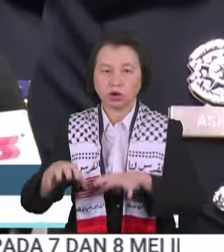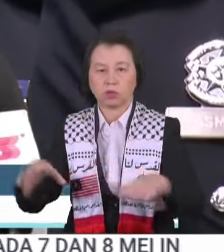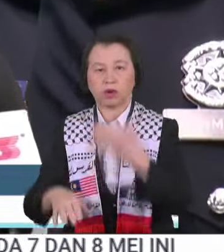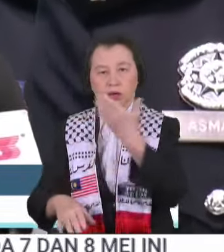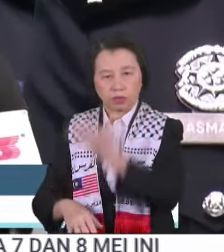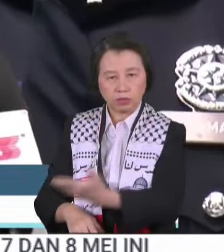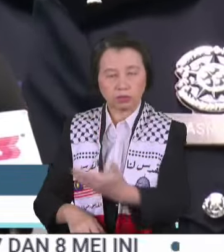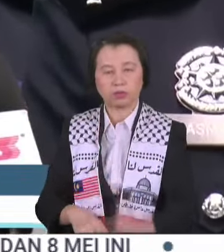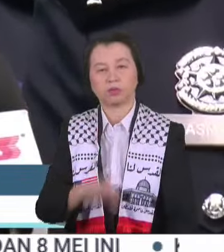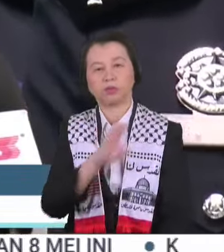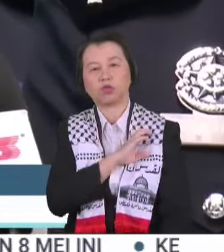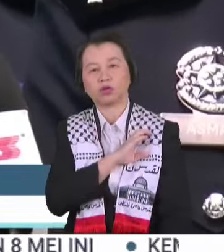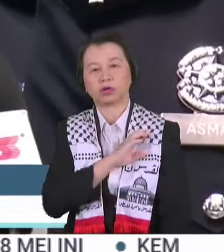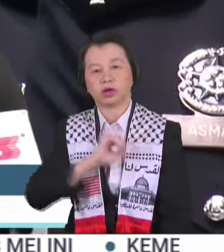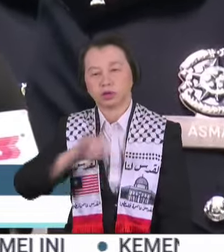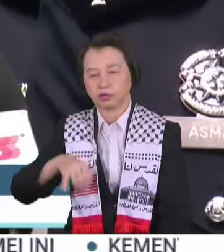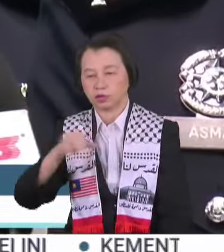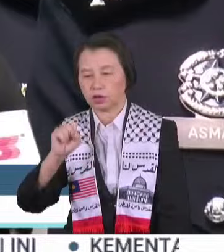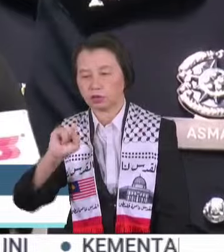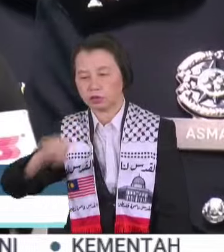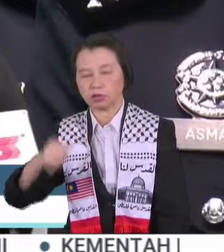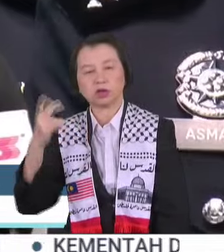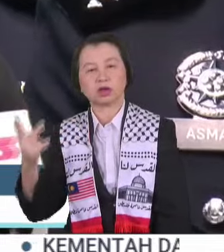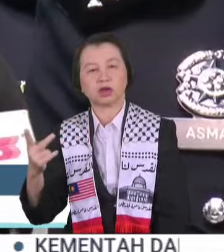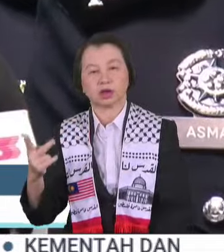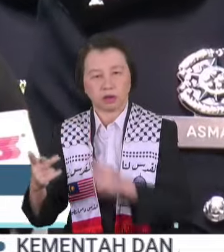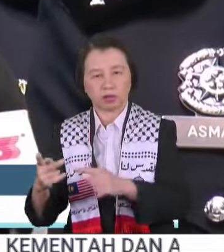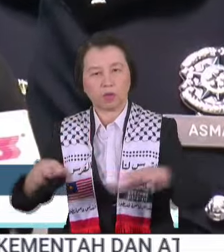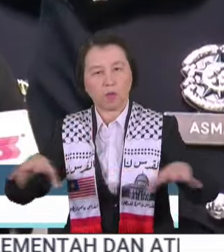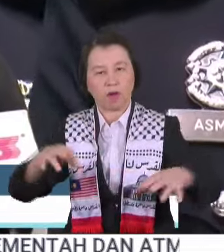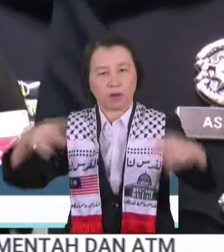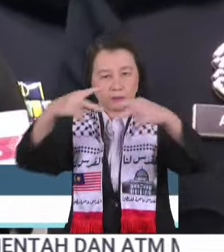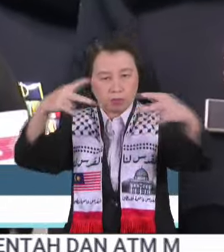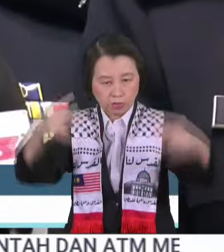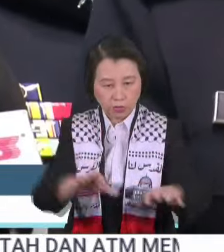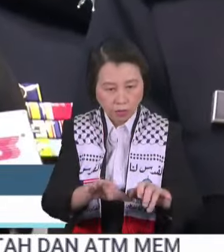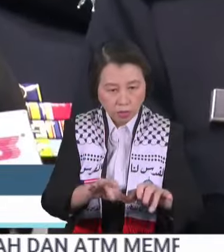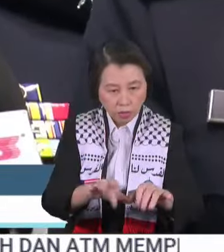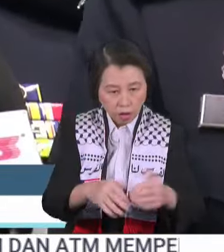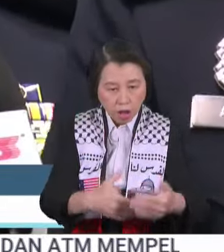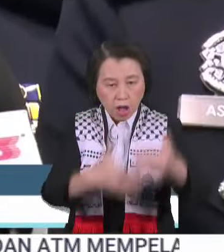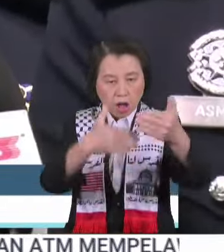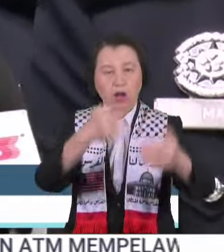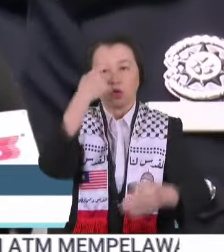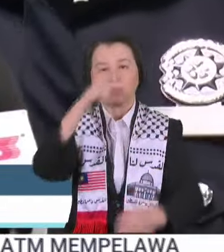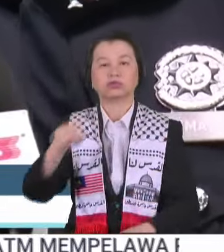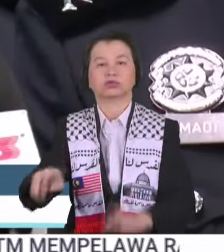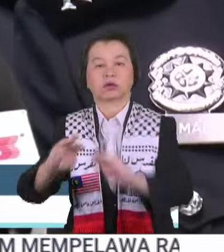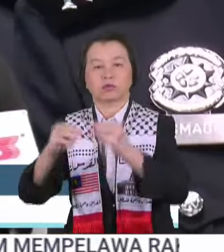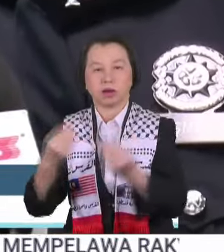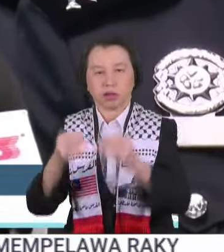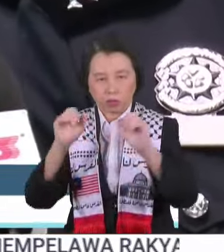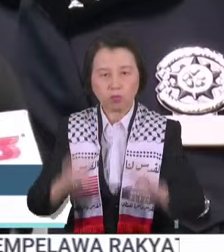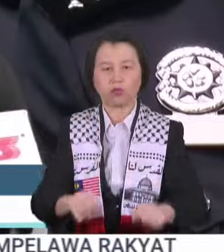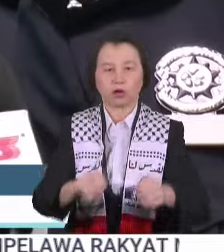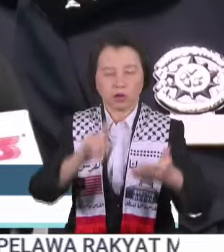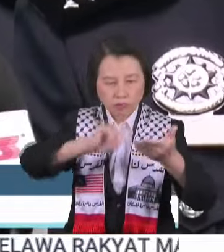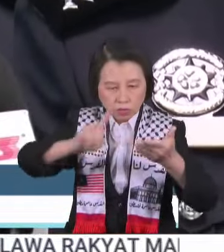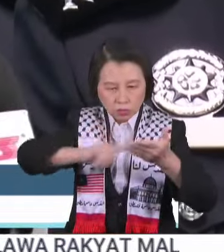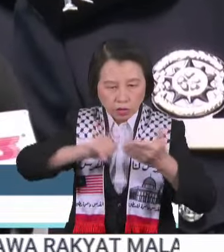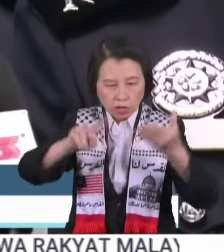Siasatan Jenayah Komersial, JSJK, bertujuan untuk membolehkan masyarakat membuat semakan